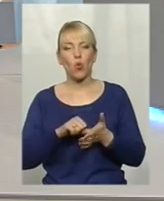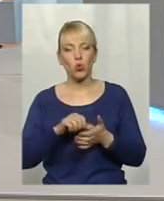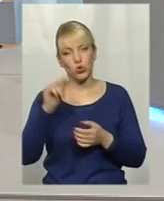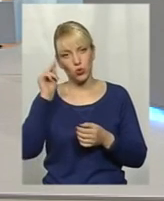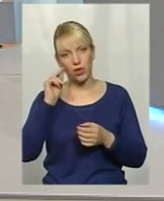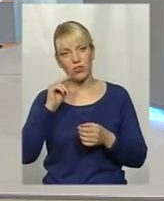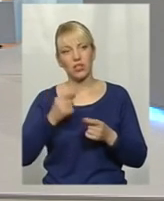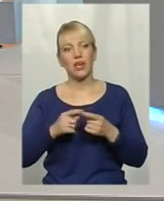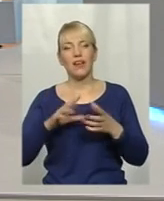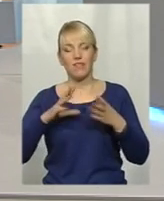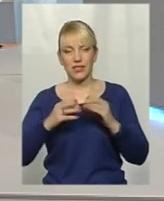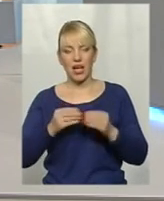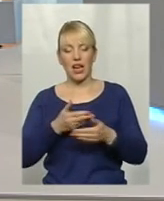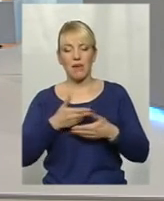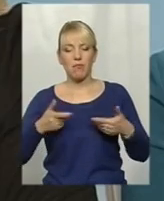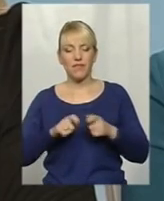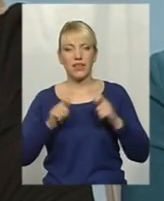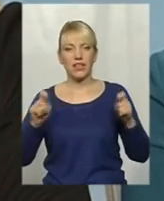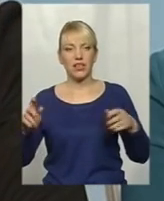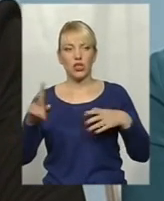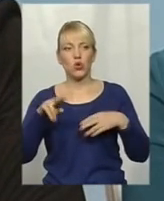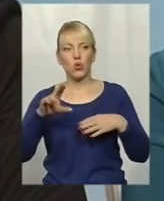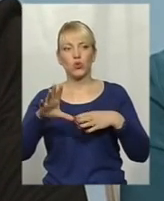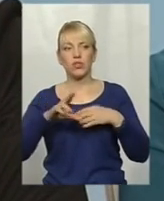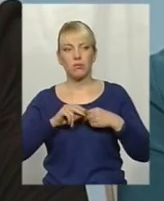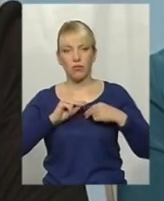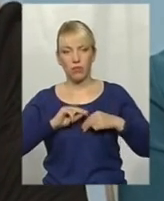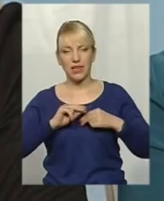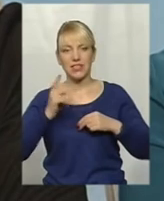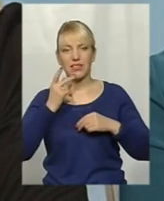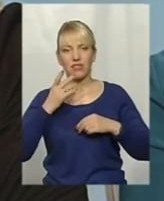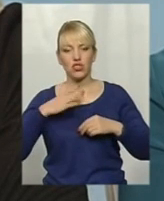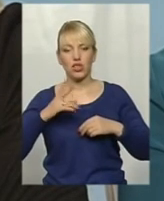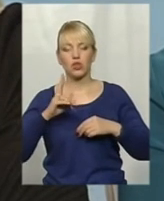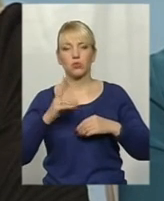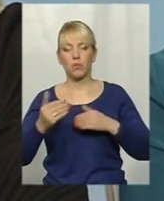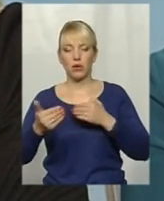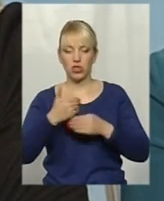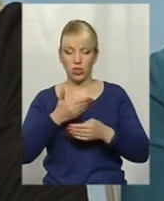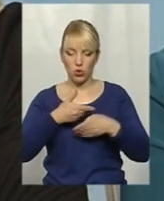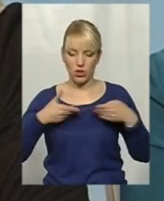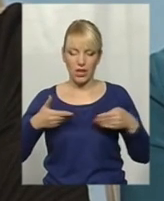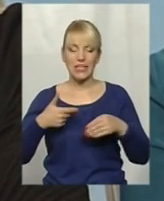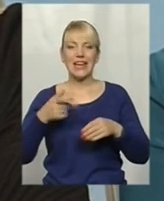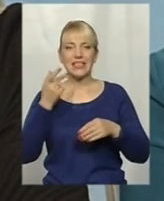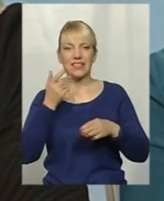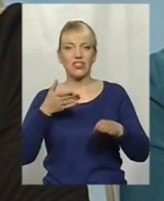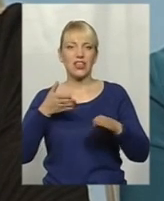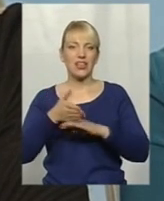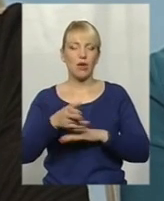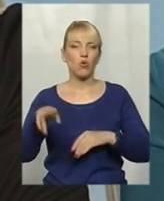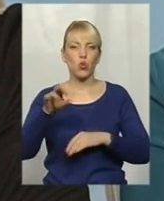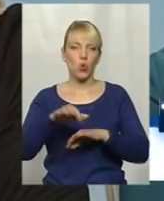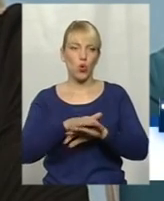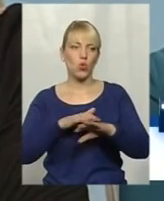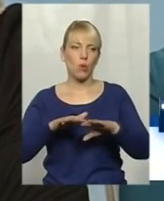ми відкриті до співпраці і, ну, не завжди чекаємо, щоб до нас прийшли, а також йдемо в громади, і це підтверджується тими